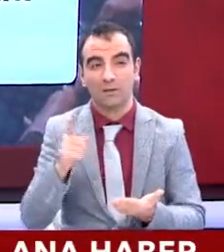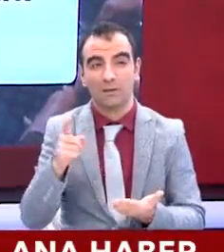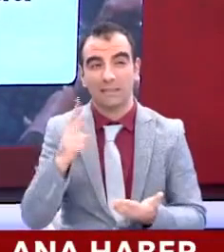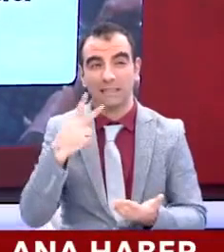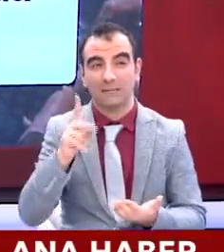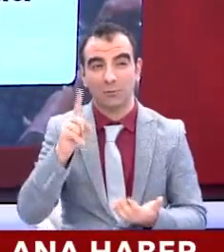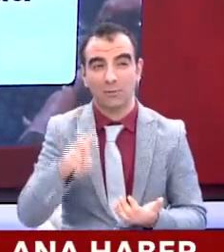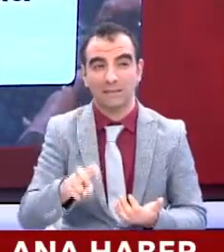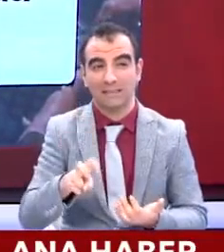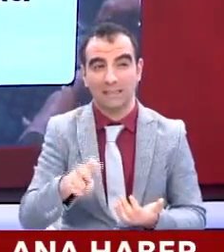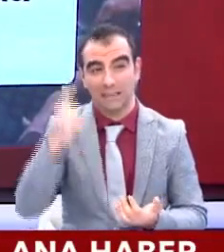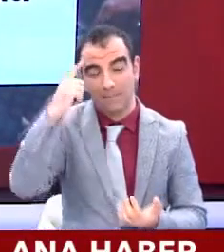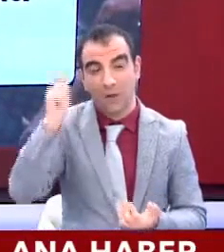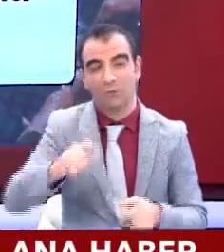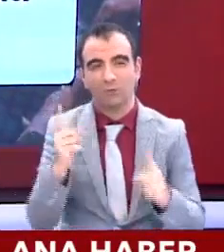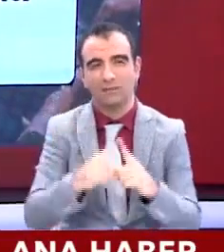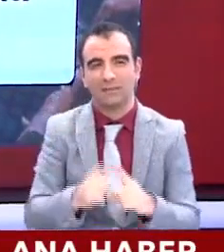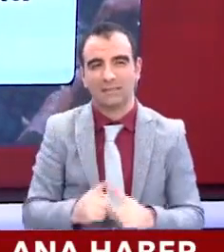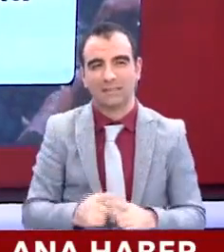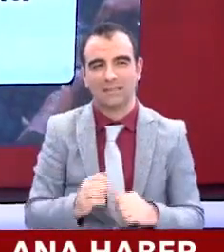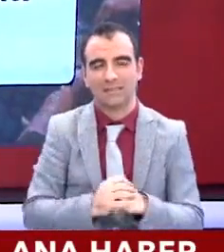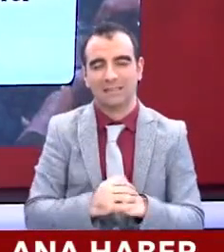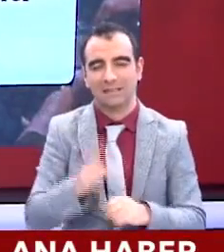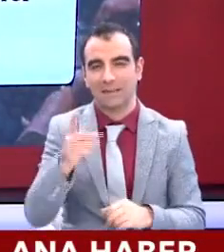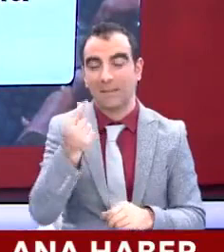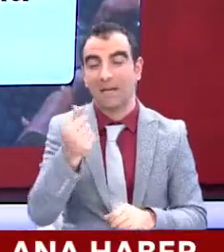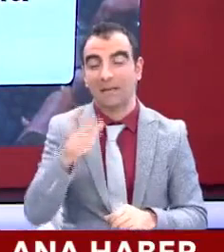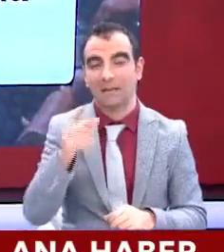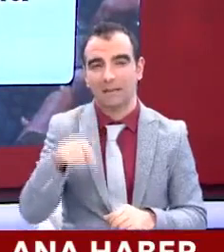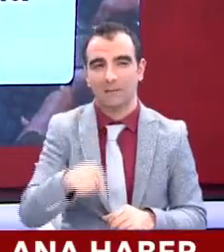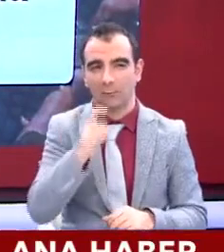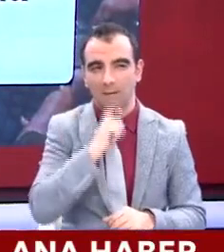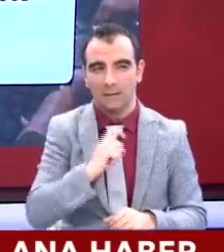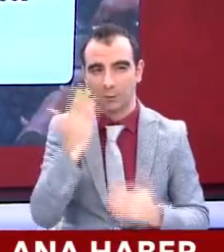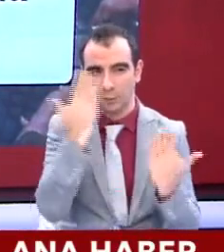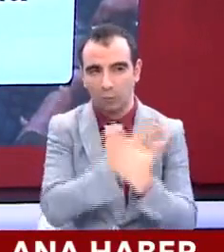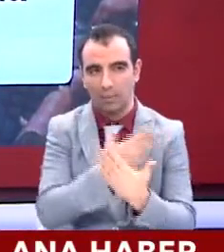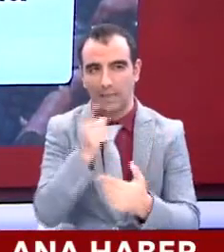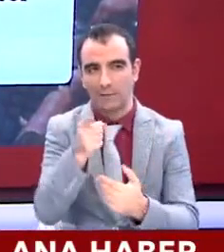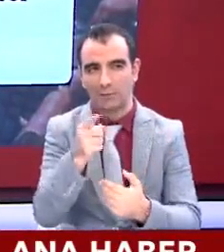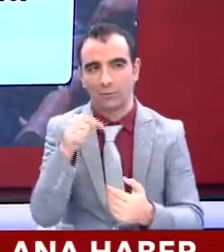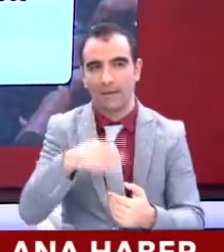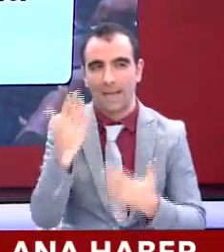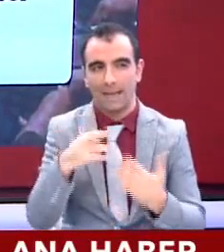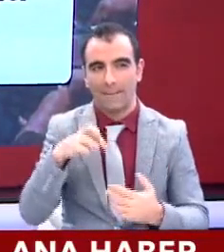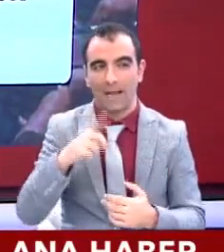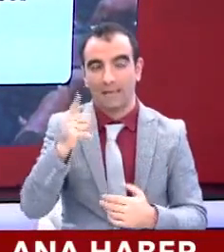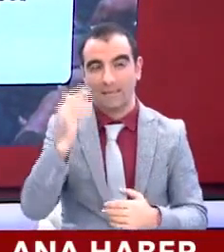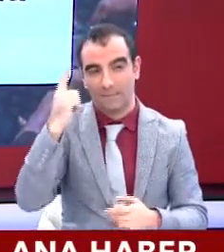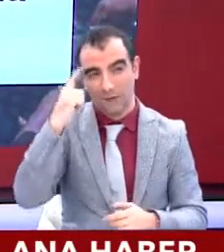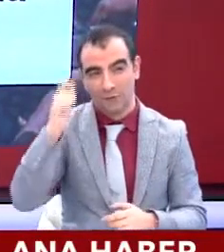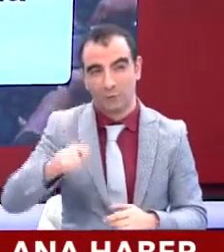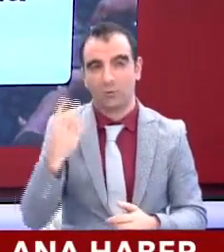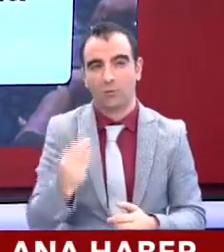2018 seçimlerindeki başvuru sayısı fiyatlar değil özür dilerim Bir dakika 2018 seçimlerinde hangi partiye kaç milletvekili